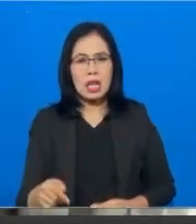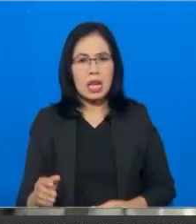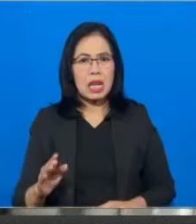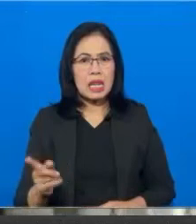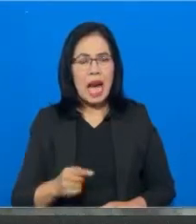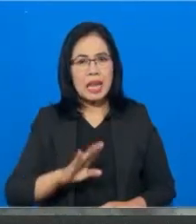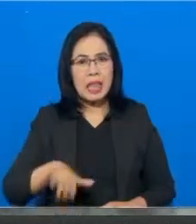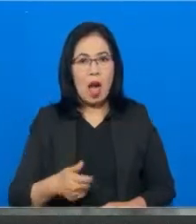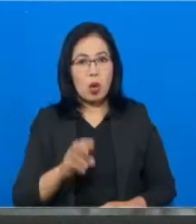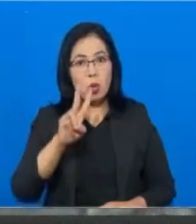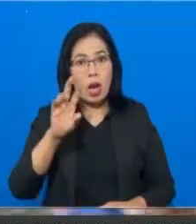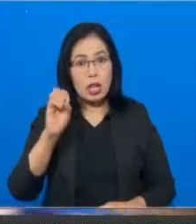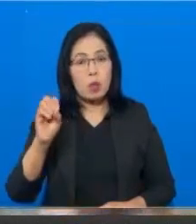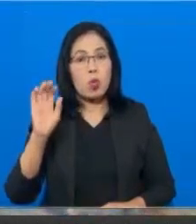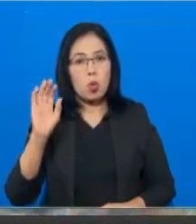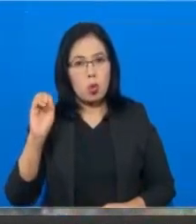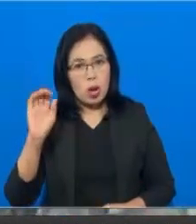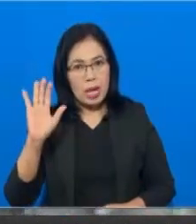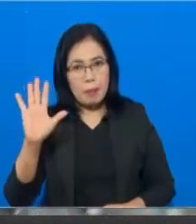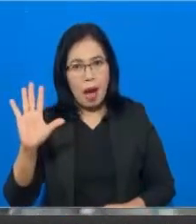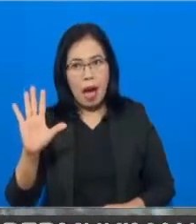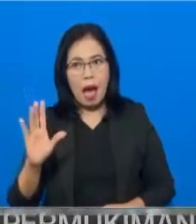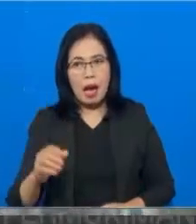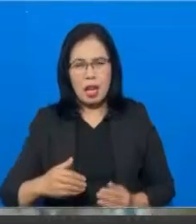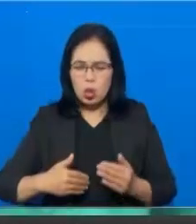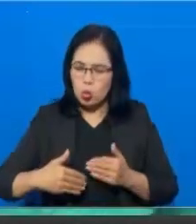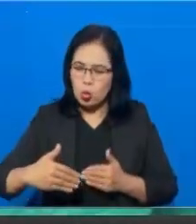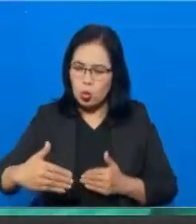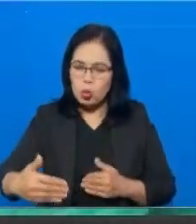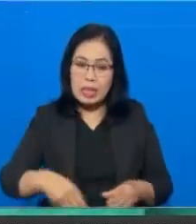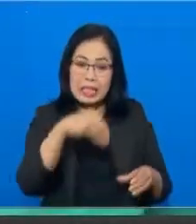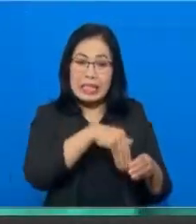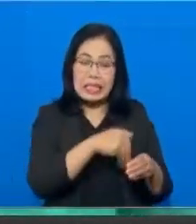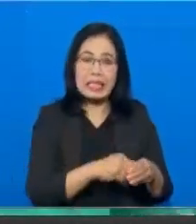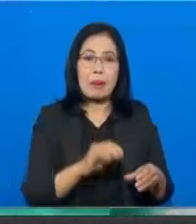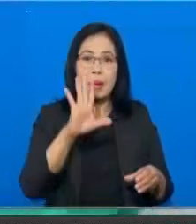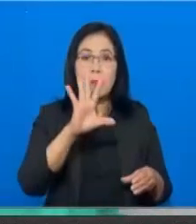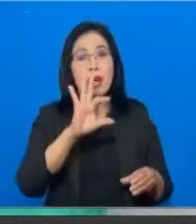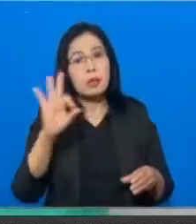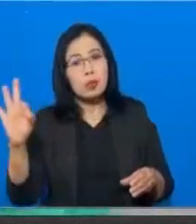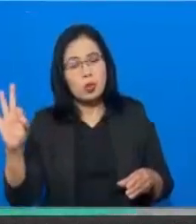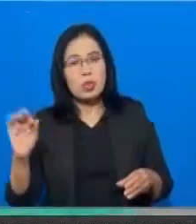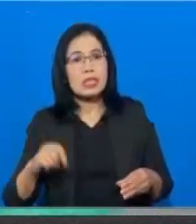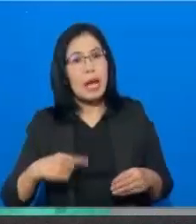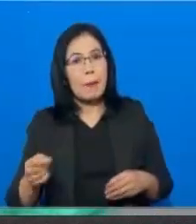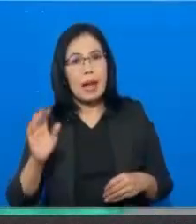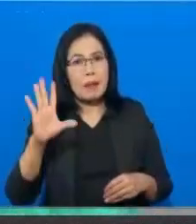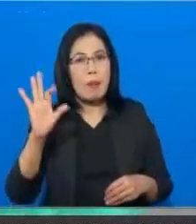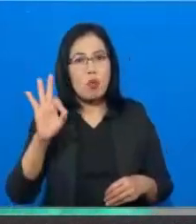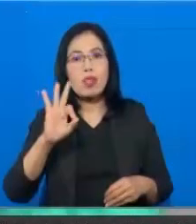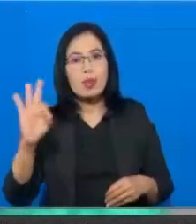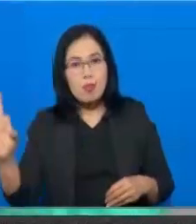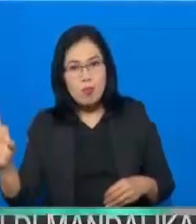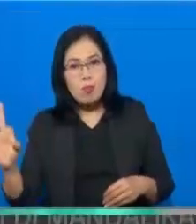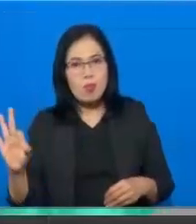pria 64 tahun ini rutin menyisihkan uang mulai dari Rp5.000 hingga Rp50.000 dari